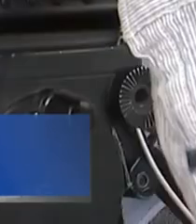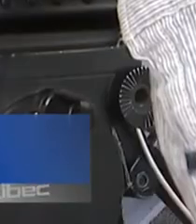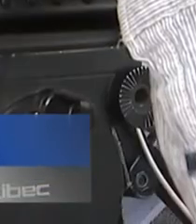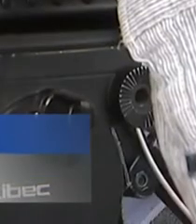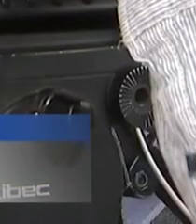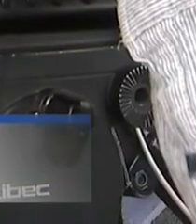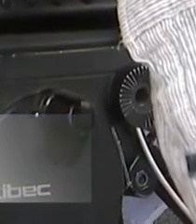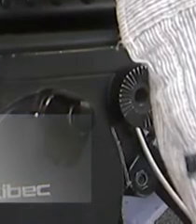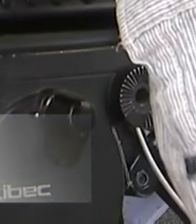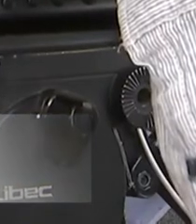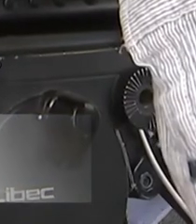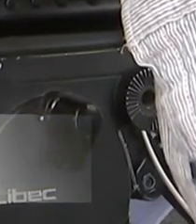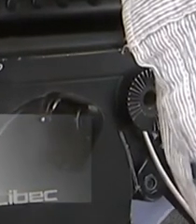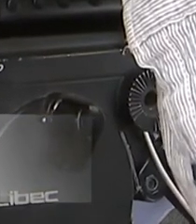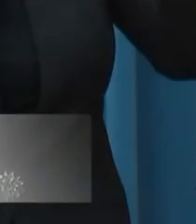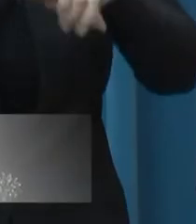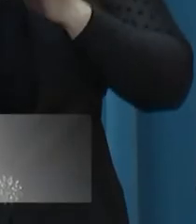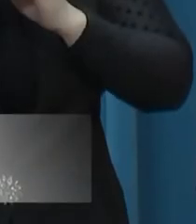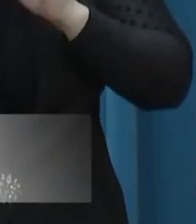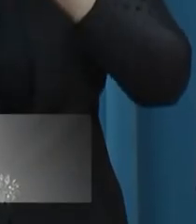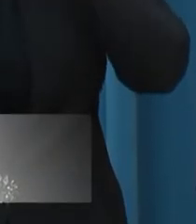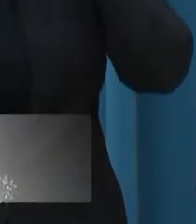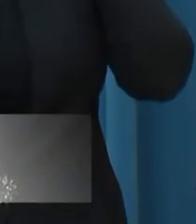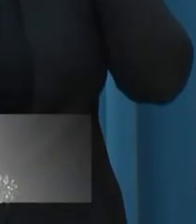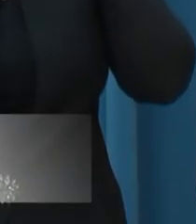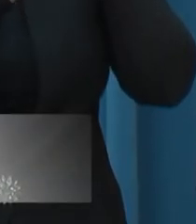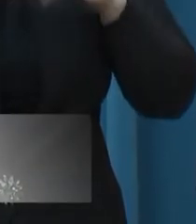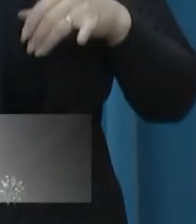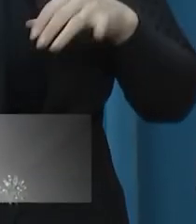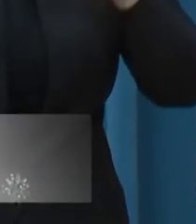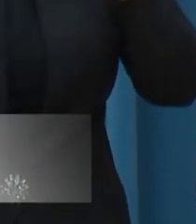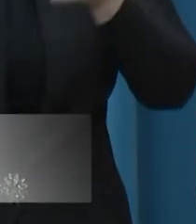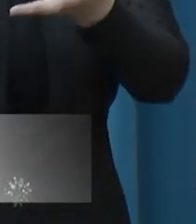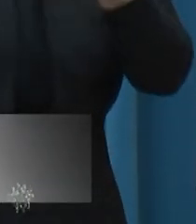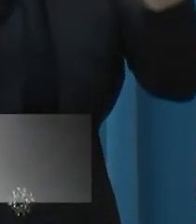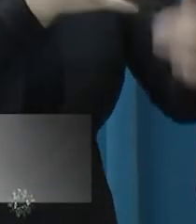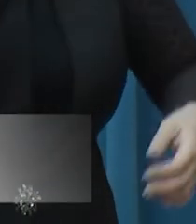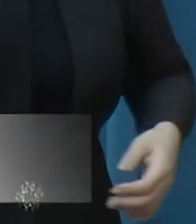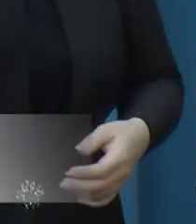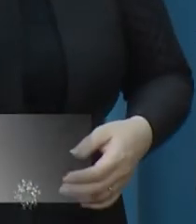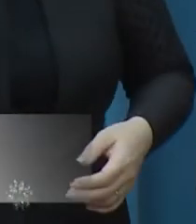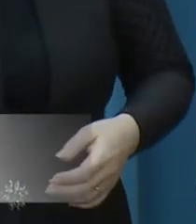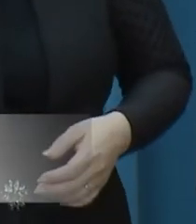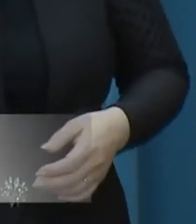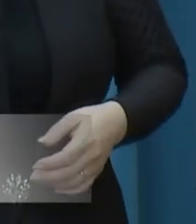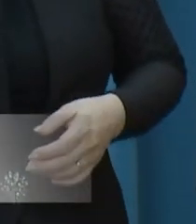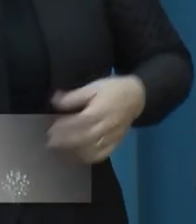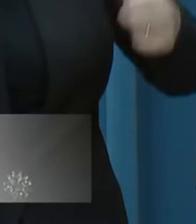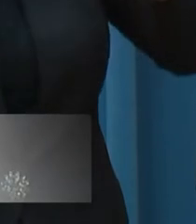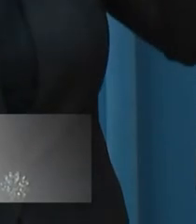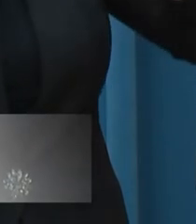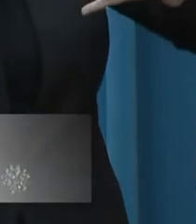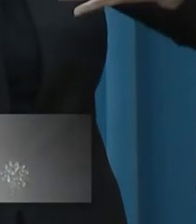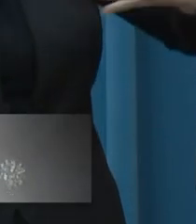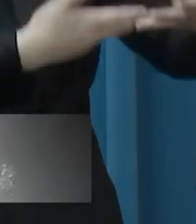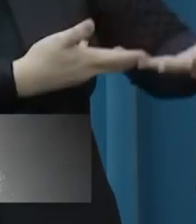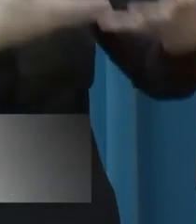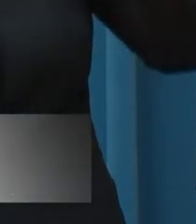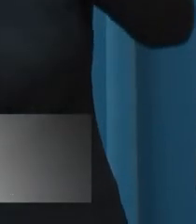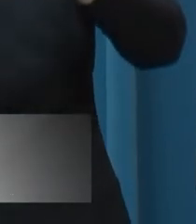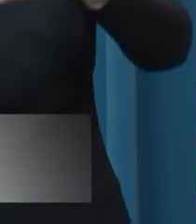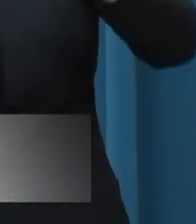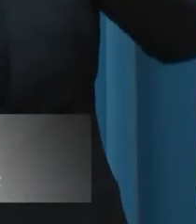байгааг илэрхийлсэн. Хөгжлийн банкнаас бол 1 сарын сүүлээр бол нийт 52 зээлдэгч тийм аж ахуйн нэгжийн мэдээллийг бол авилгата тэмцэх газар